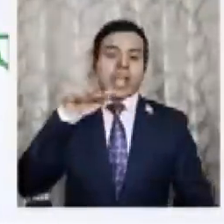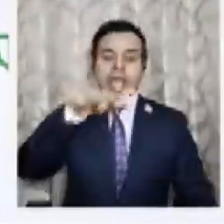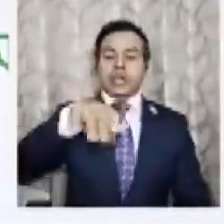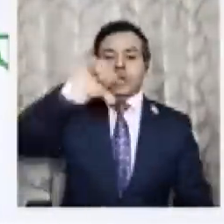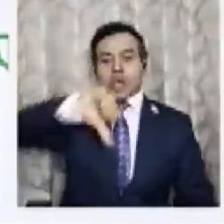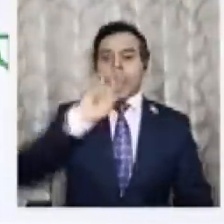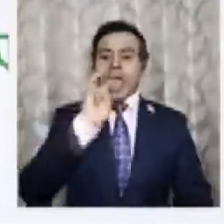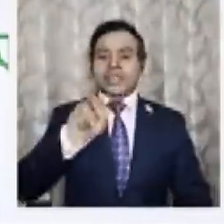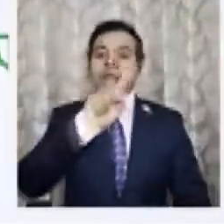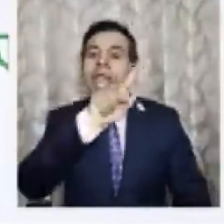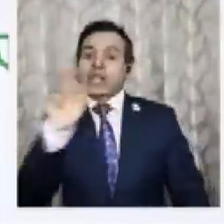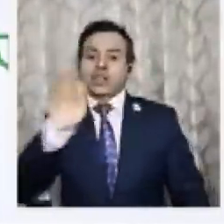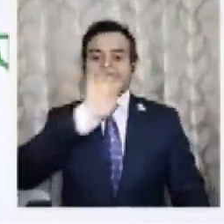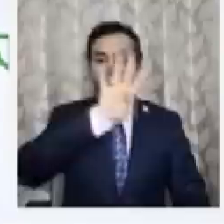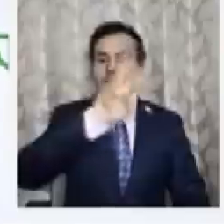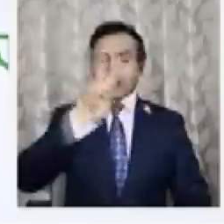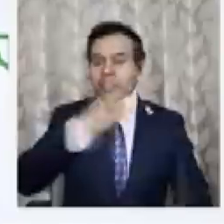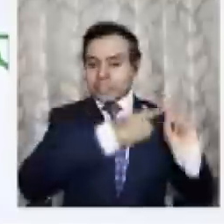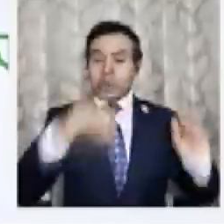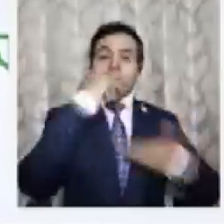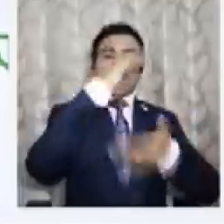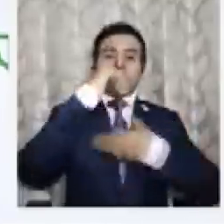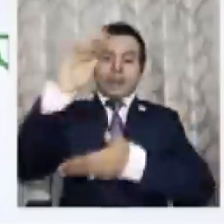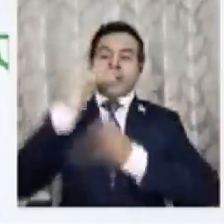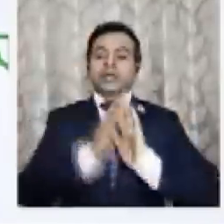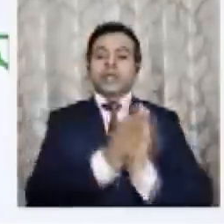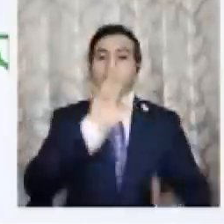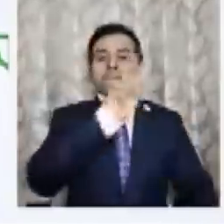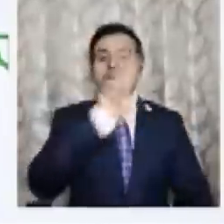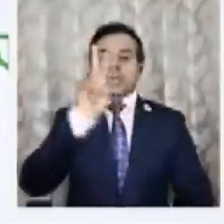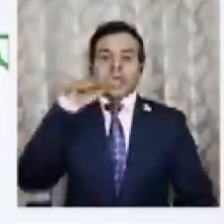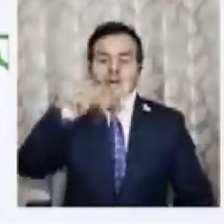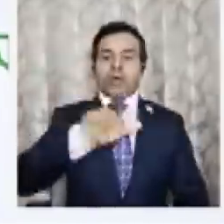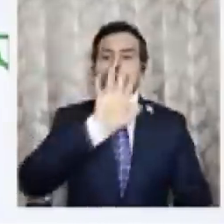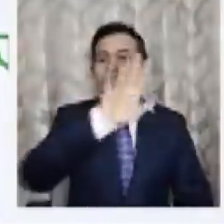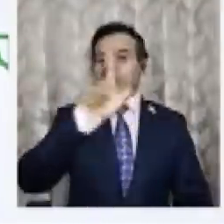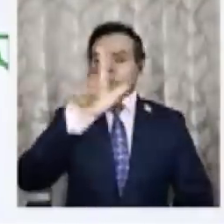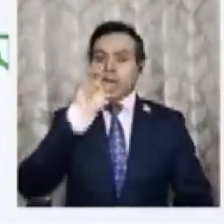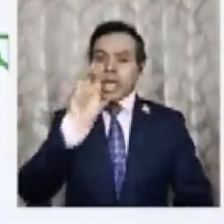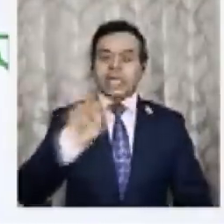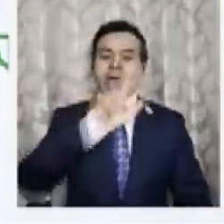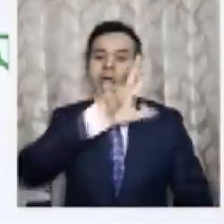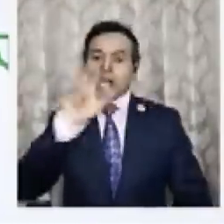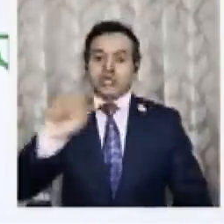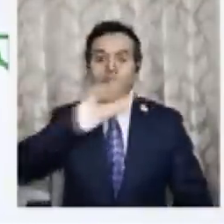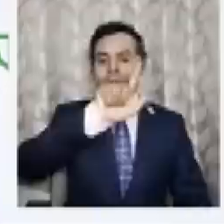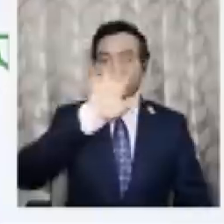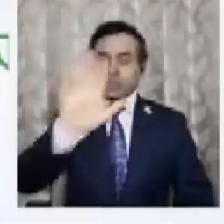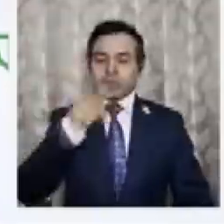পর্যন্ত সংগৃহীত হয়েছে 25,09,142টি এবং এ পর্যন্ত বিতরণ হয়েছে